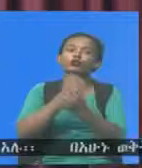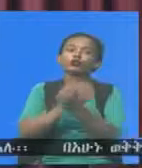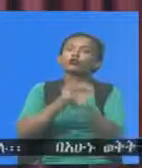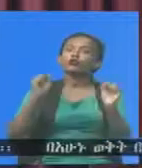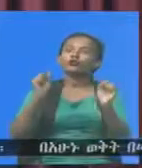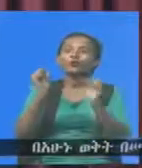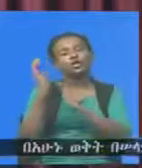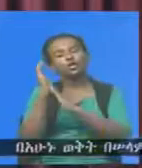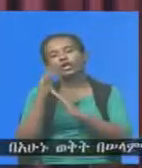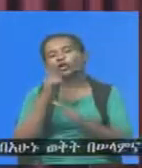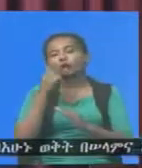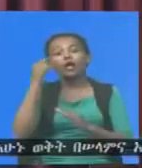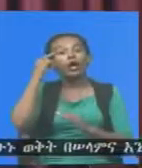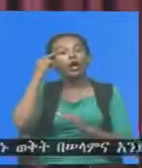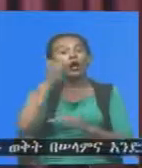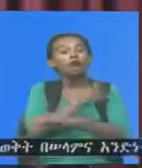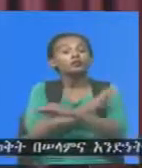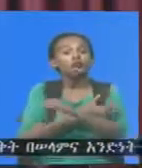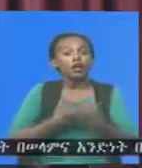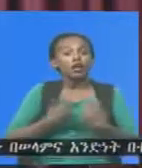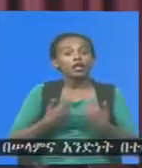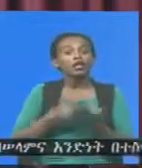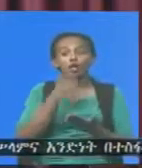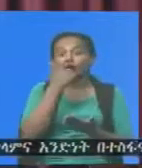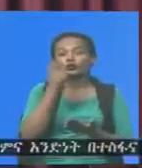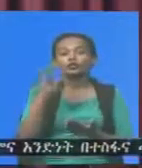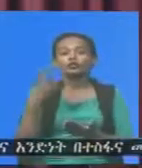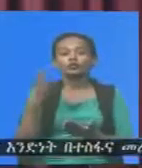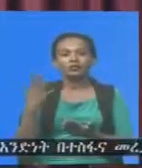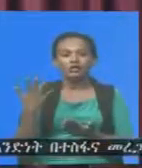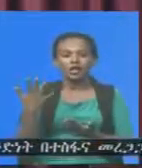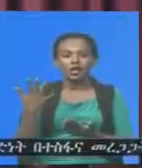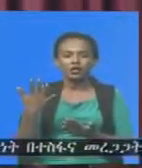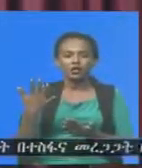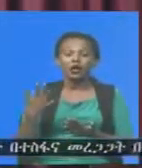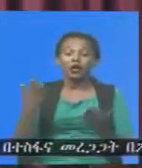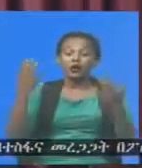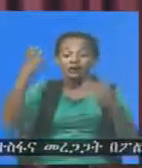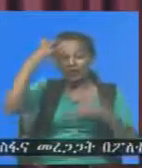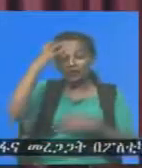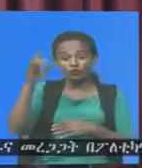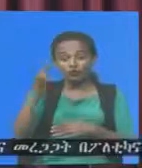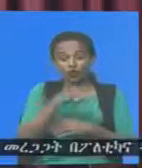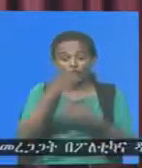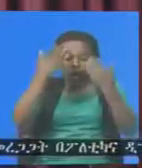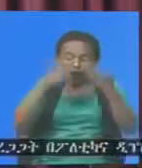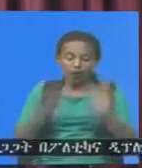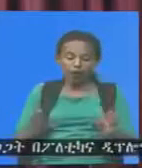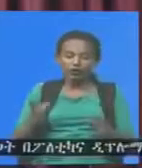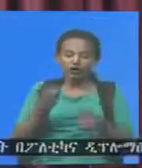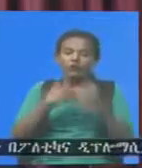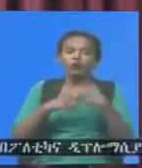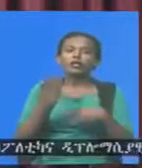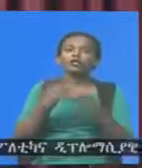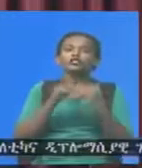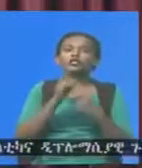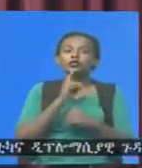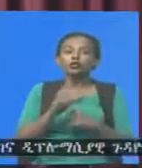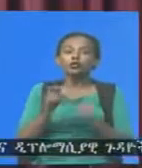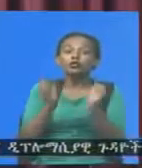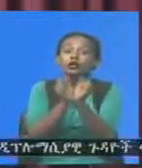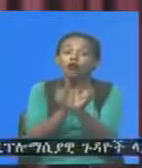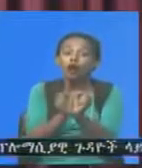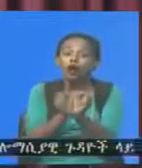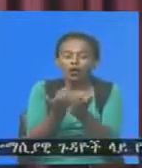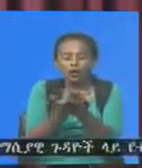አለ ይሄ ከልምድ ችግር ይመስለኛል መንግስት ሆኖ ካለማወቅ የሚመጣ ችግር ነው እስረኛ